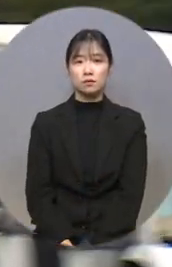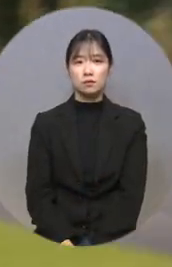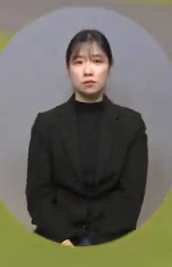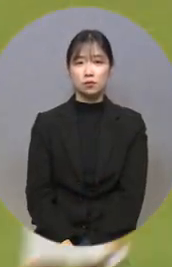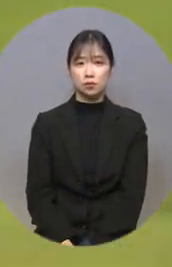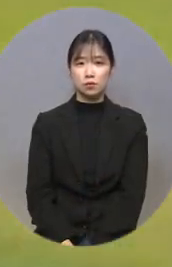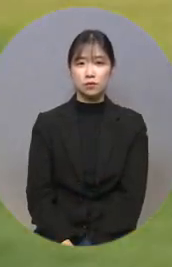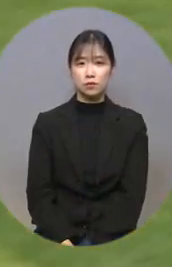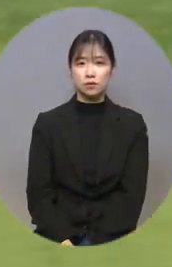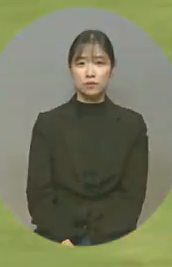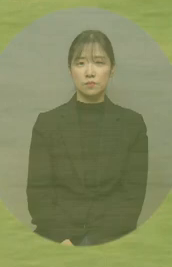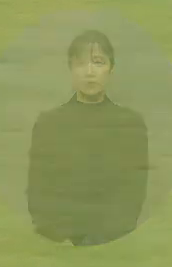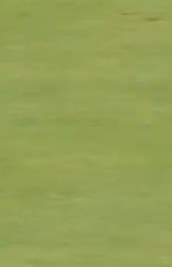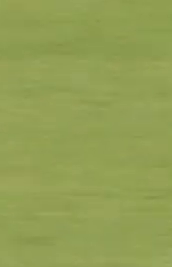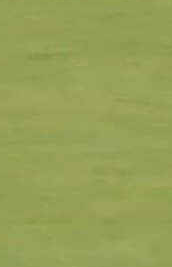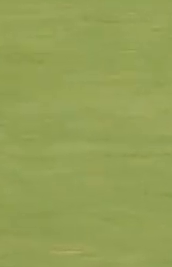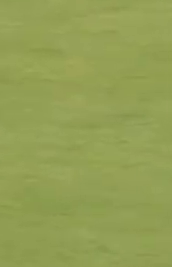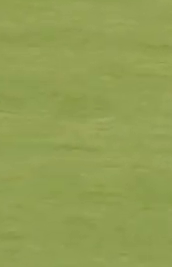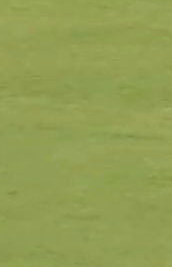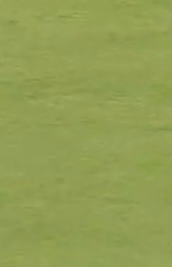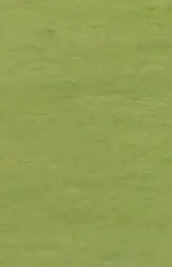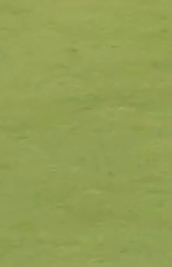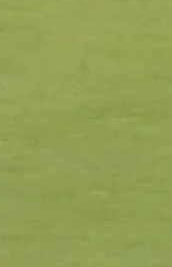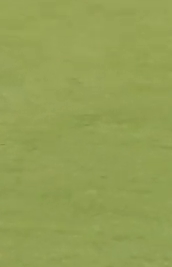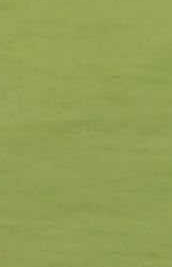오, 젖었다.